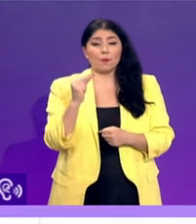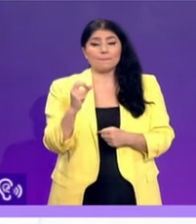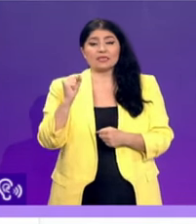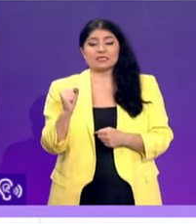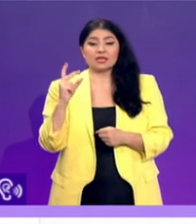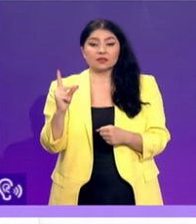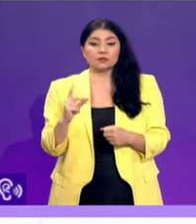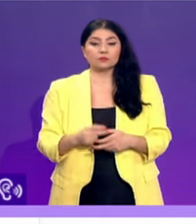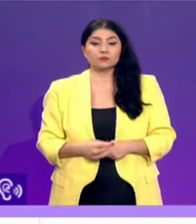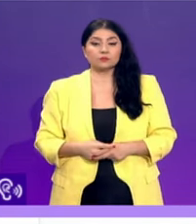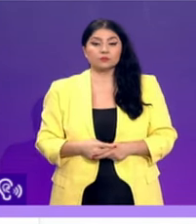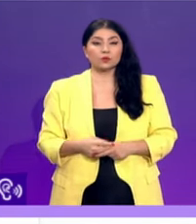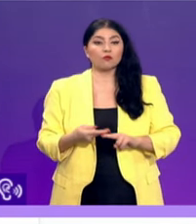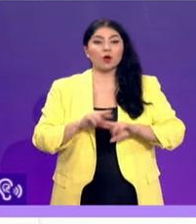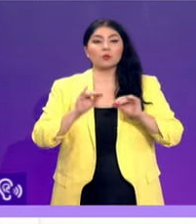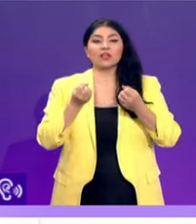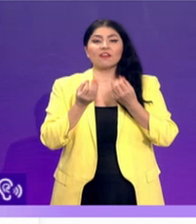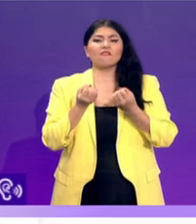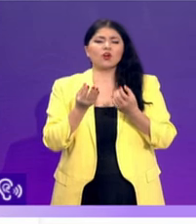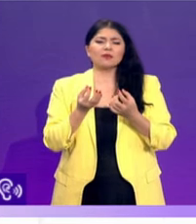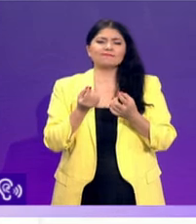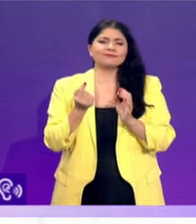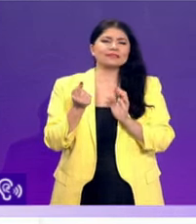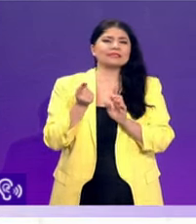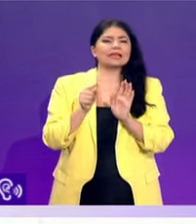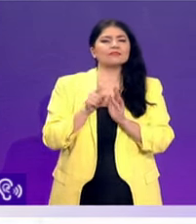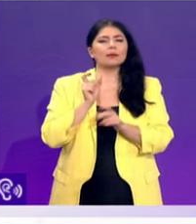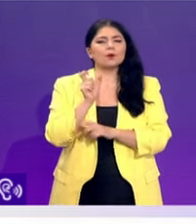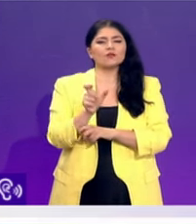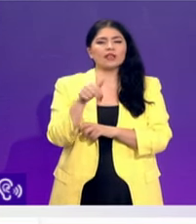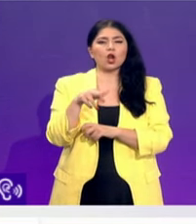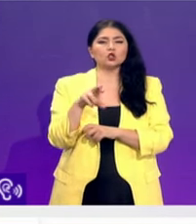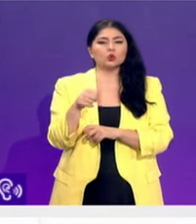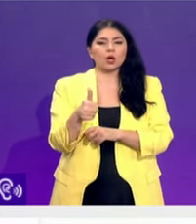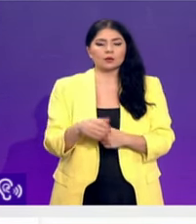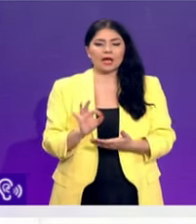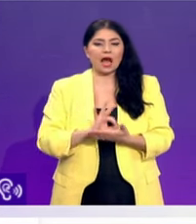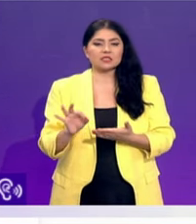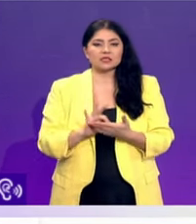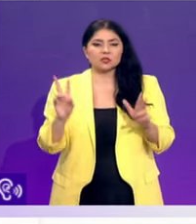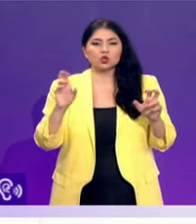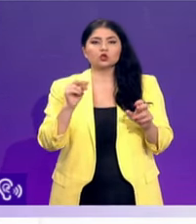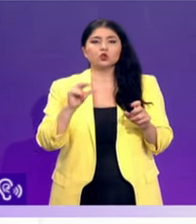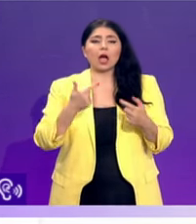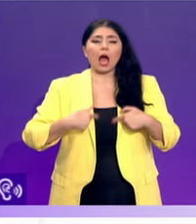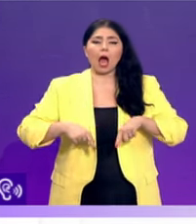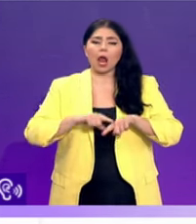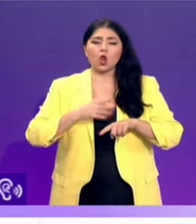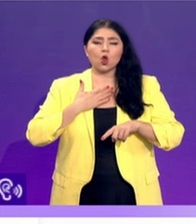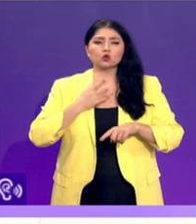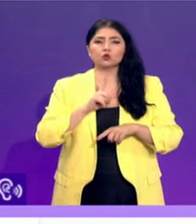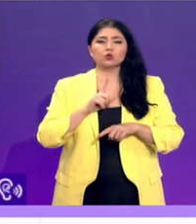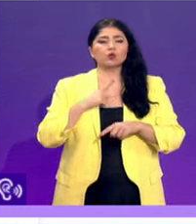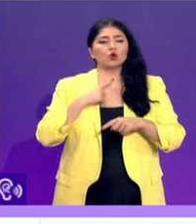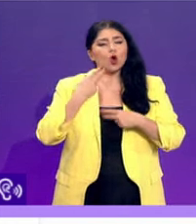Democrat, foarte multe precizări ironice la adresa lui Nicolae Ciucă și citez acum: Ciucă al nostru nu se